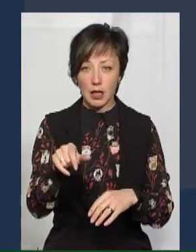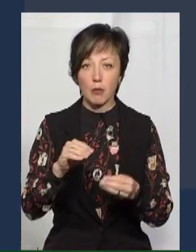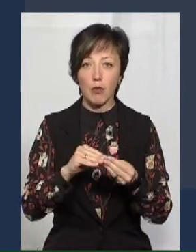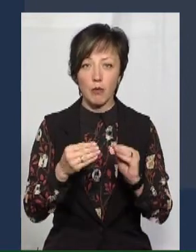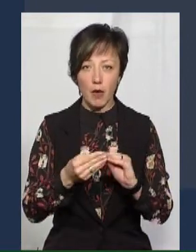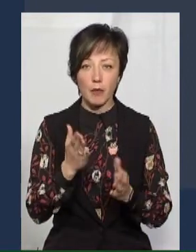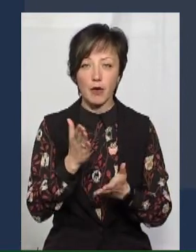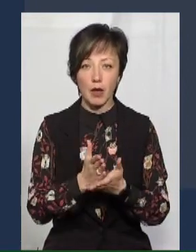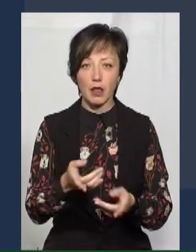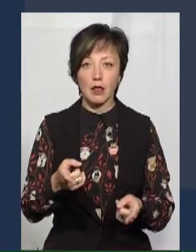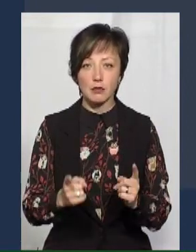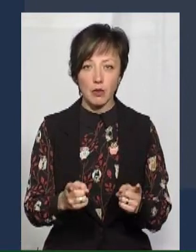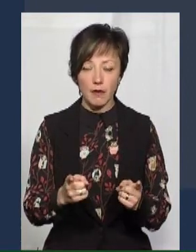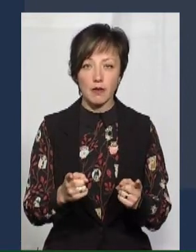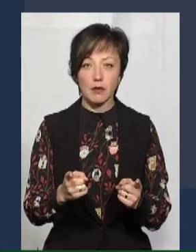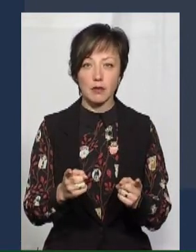ця існує насправді